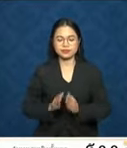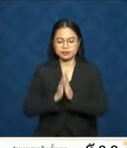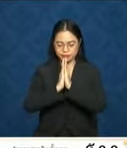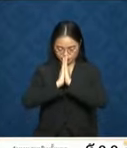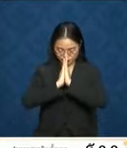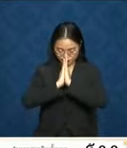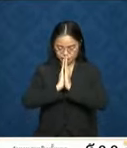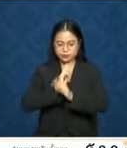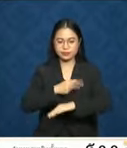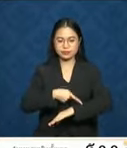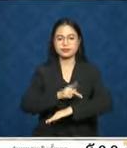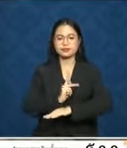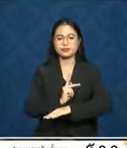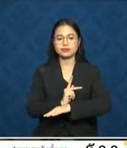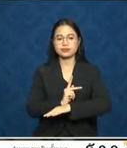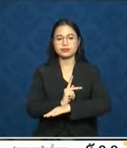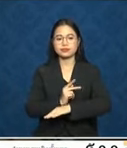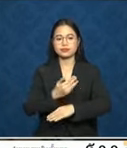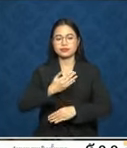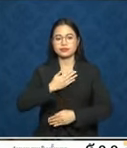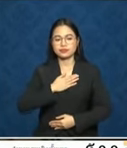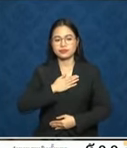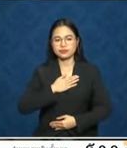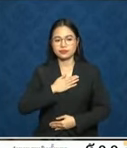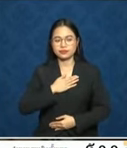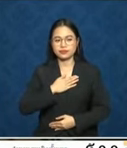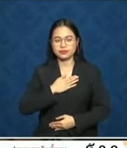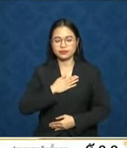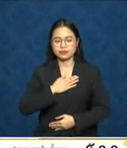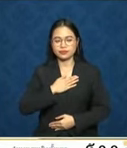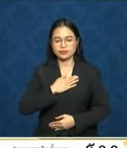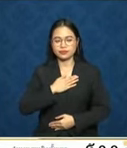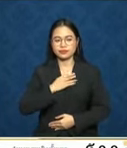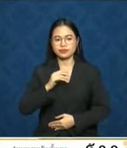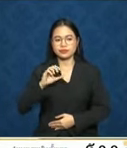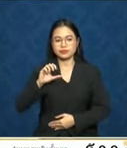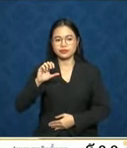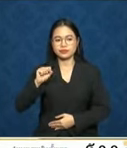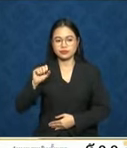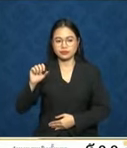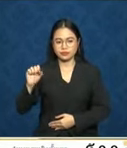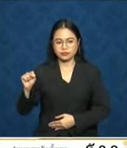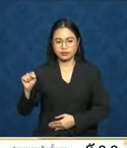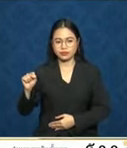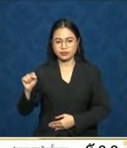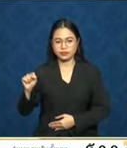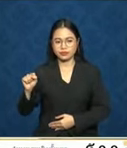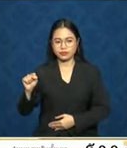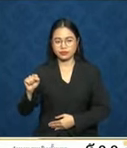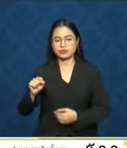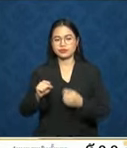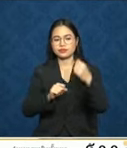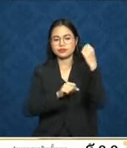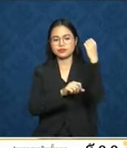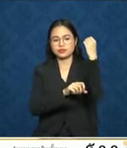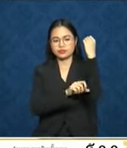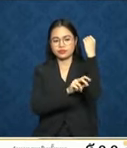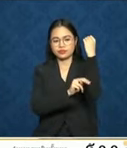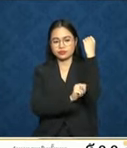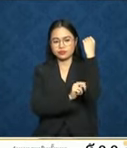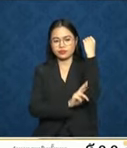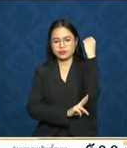าผู้แทนราษฎรที่เคารพผมว่าที่ร้อยโทยุทธการรัตนมาศสมาชิกสภาผู้แทนราษฎรจังหวัดนครศรีธรรม